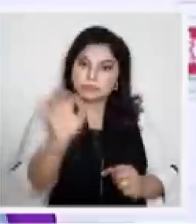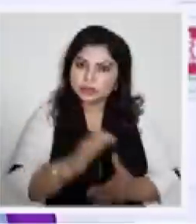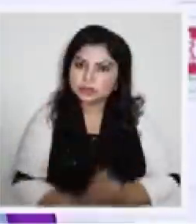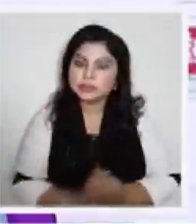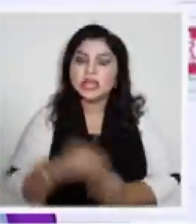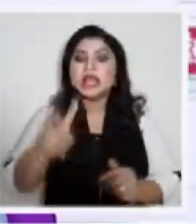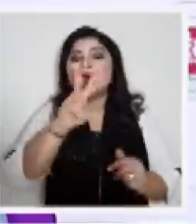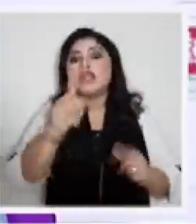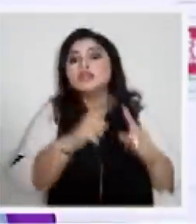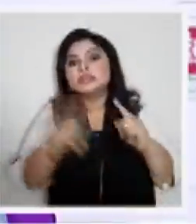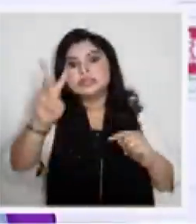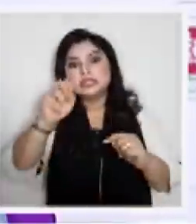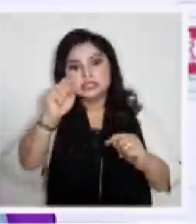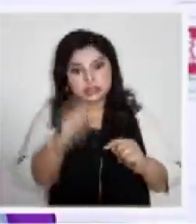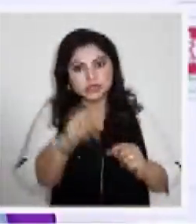0 থেকে 10.62%,